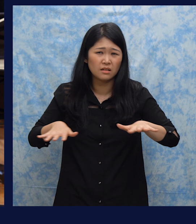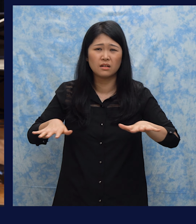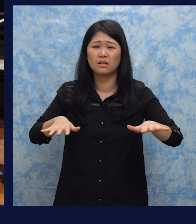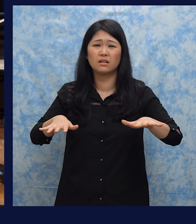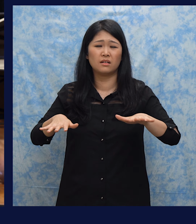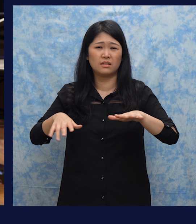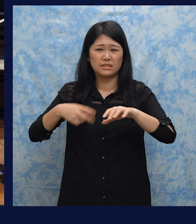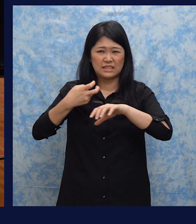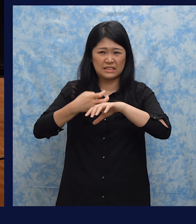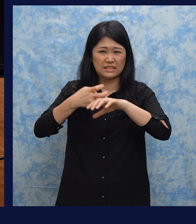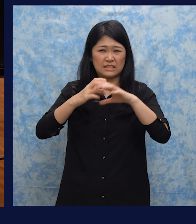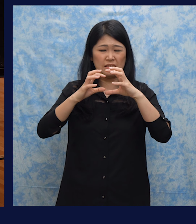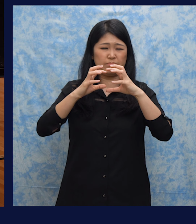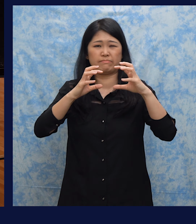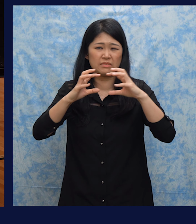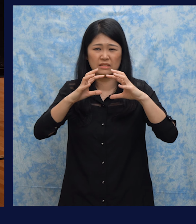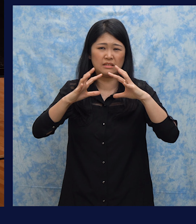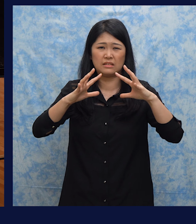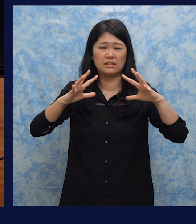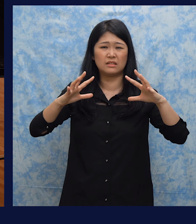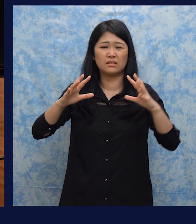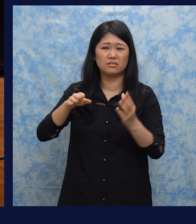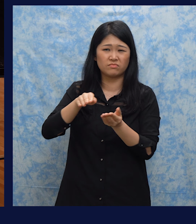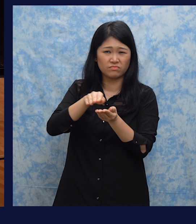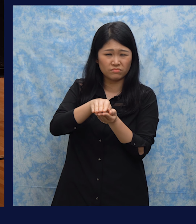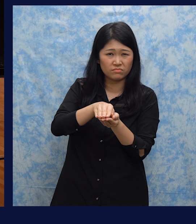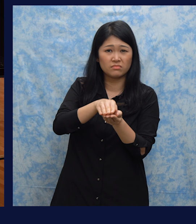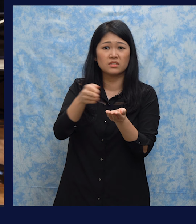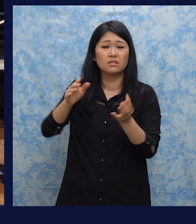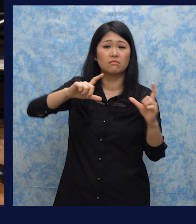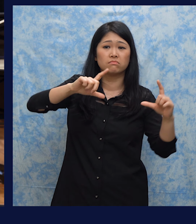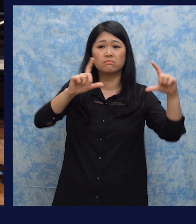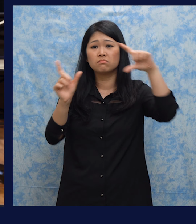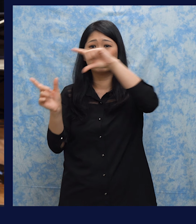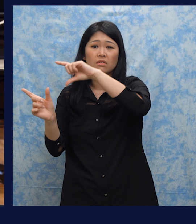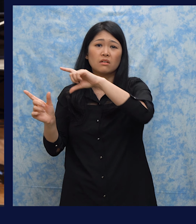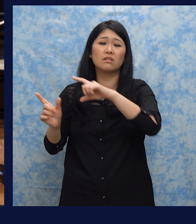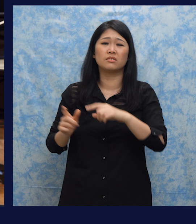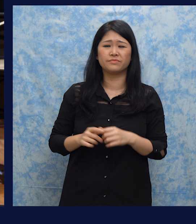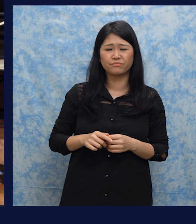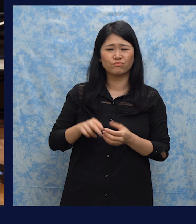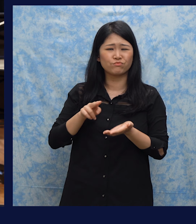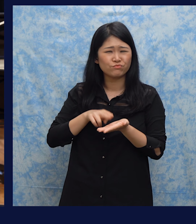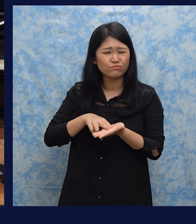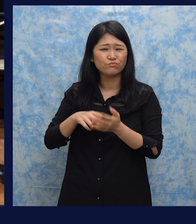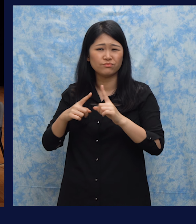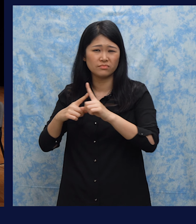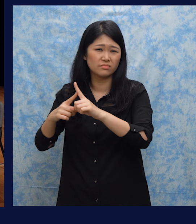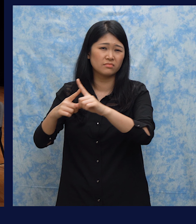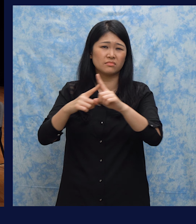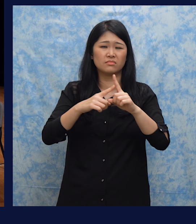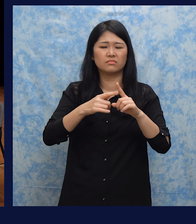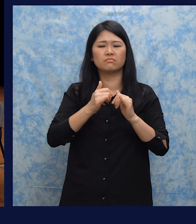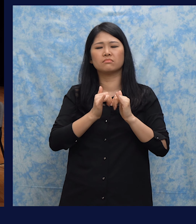Erde bebt an und die Felsen glitzen und die Gräber täten